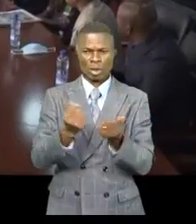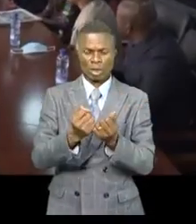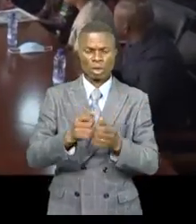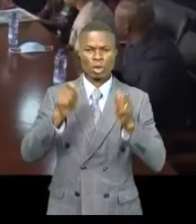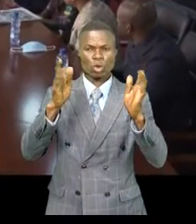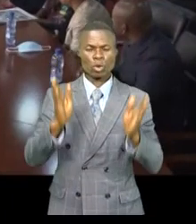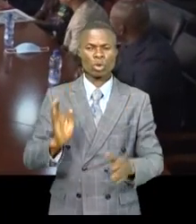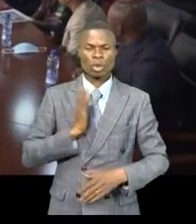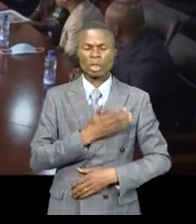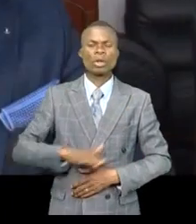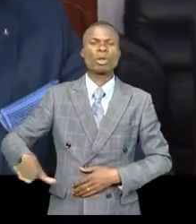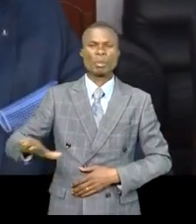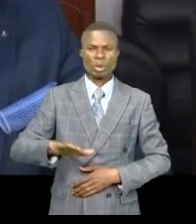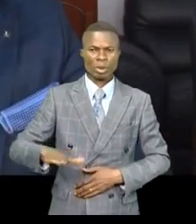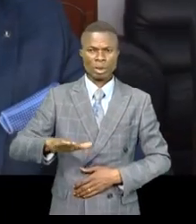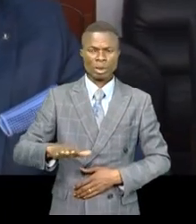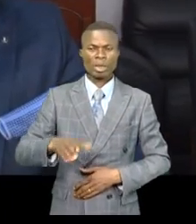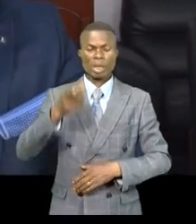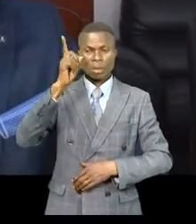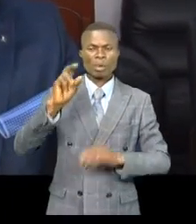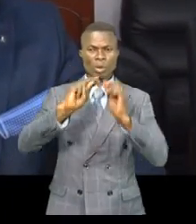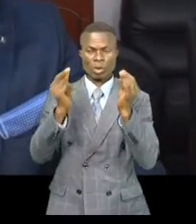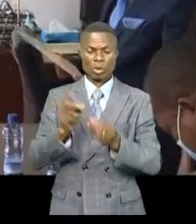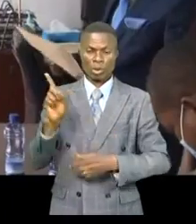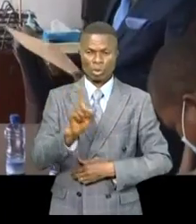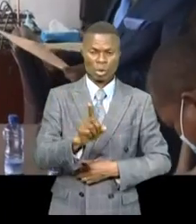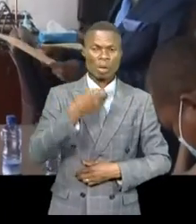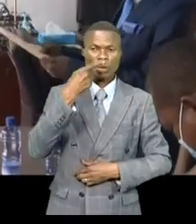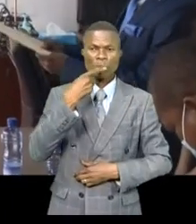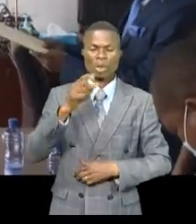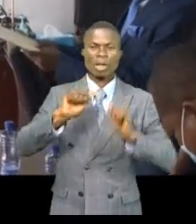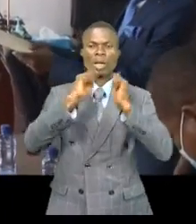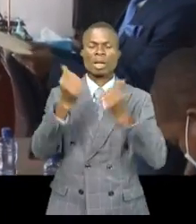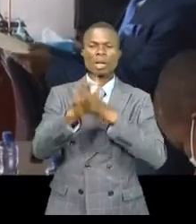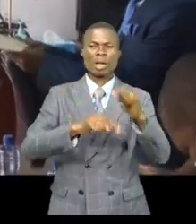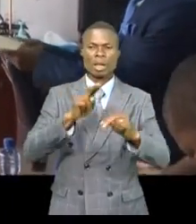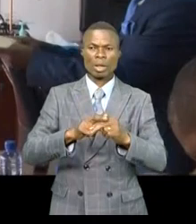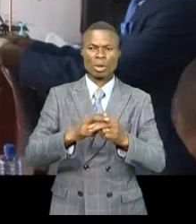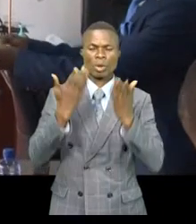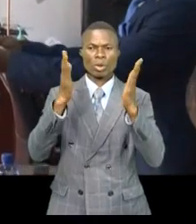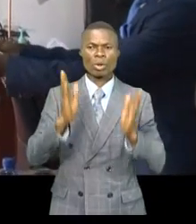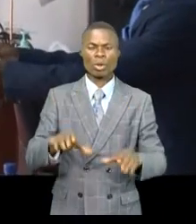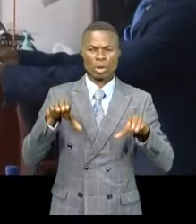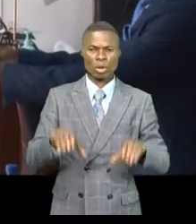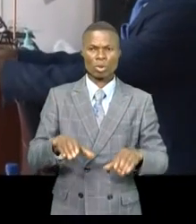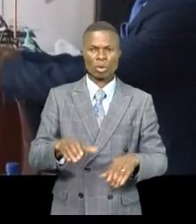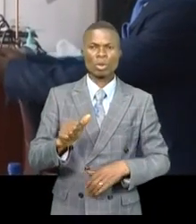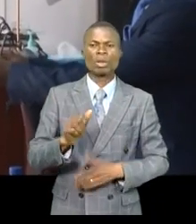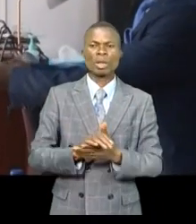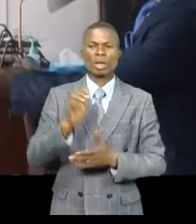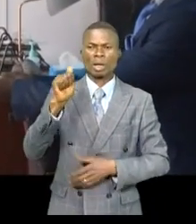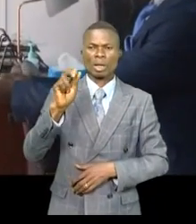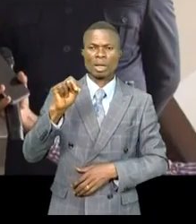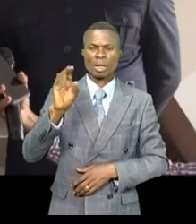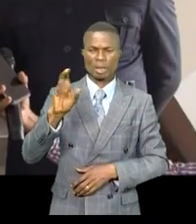de la République démocratique du Congo. La première délégation à être reçue, c'est l'Association nationale des éditeurs du Congo, ANECO. Nous